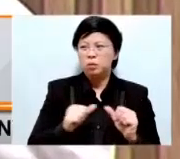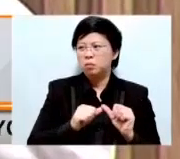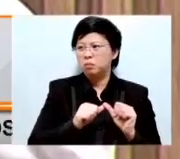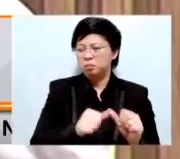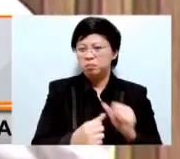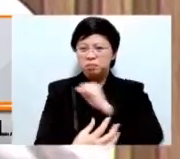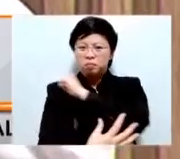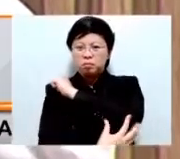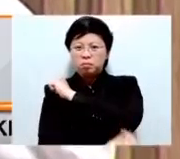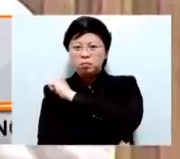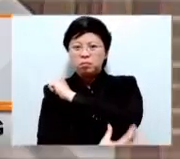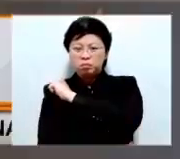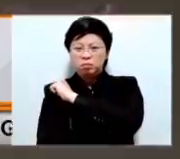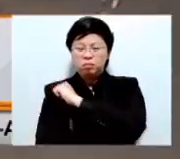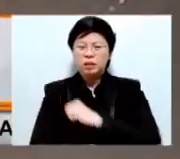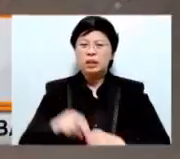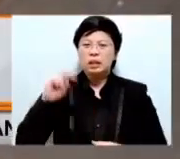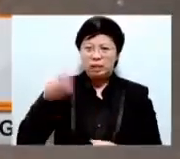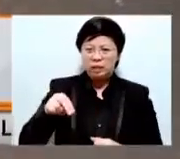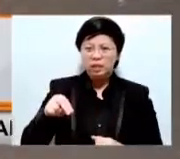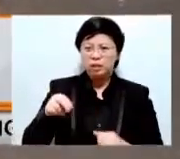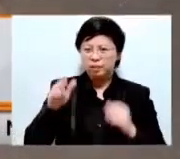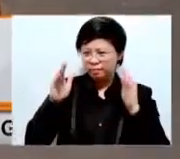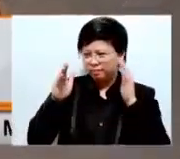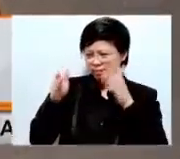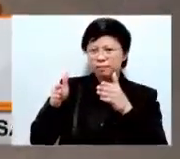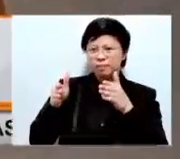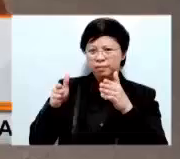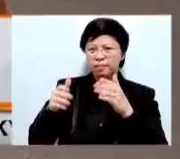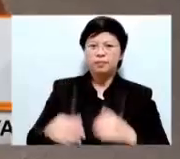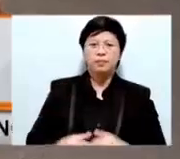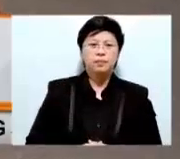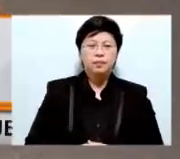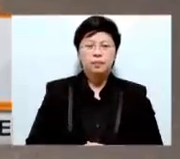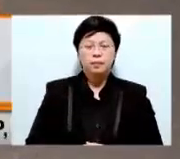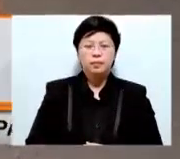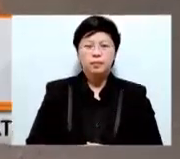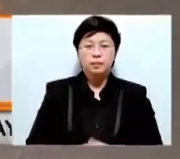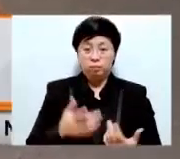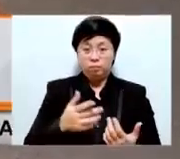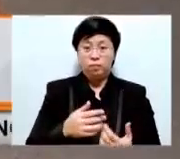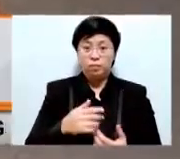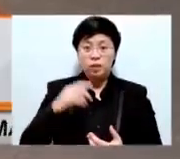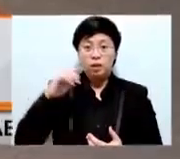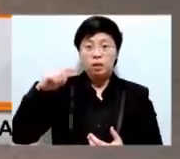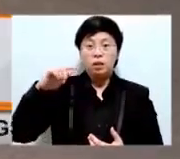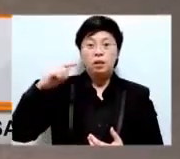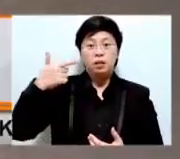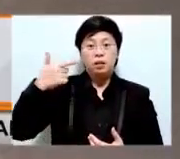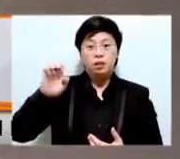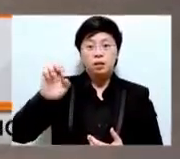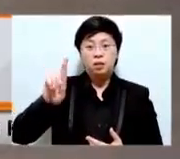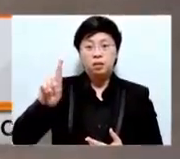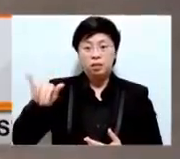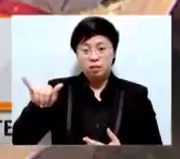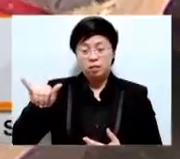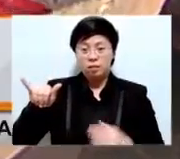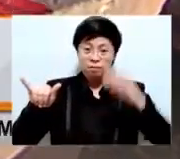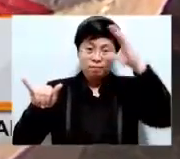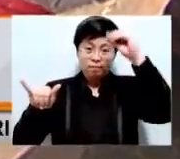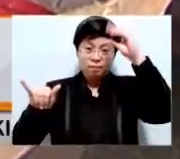our utmost attention. Ramdam yan ni Jerry na araw-araw nangangalakal ng basura para may